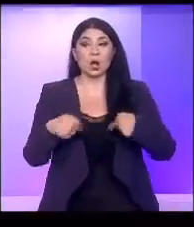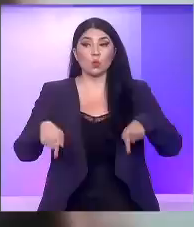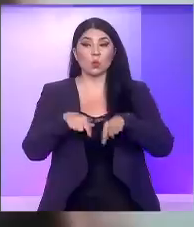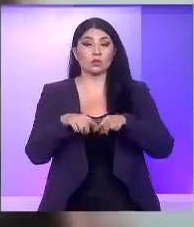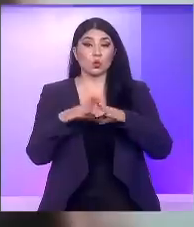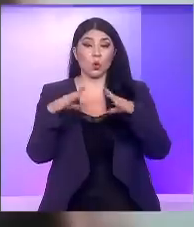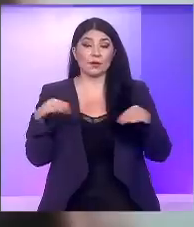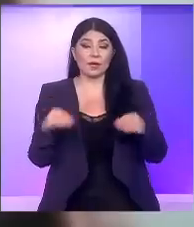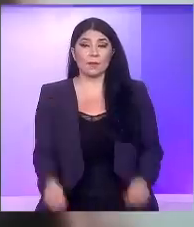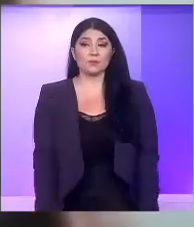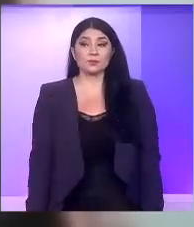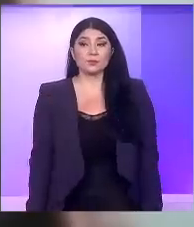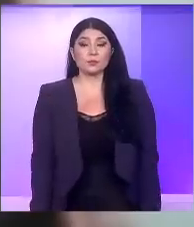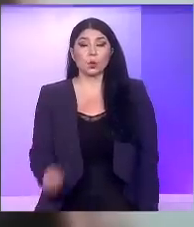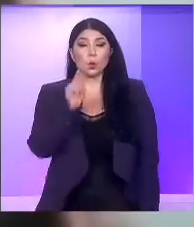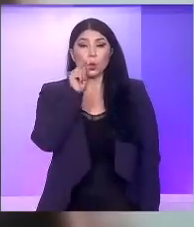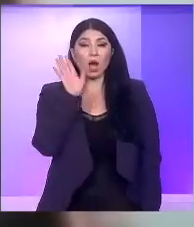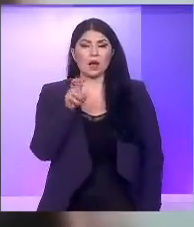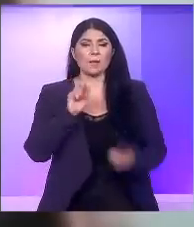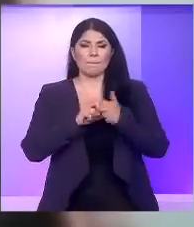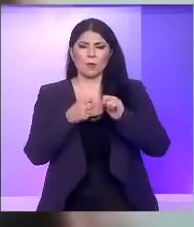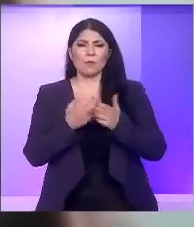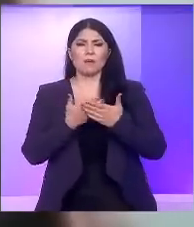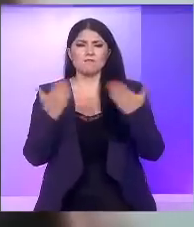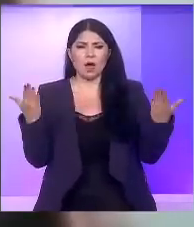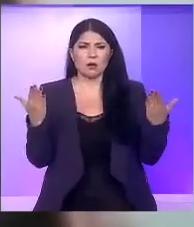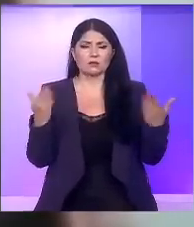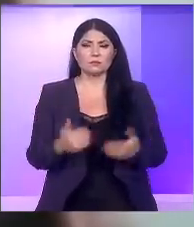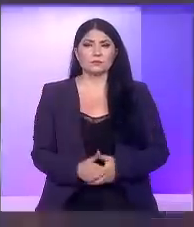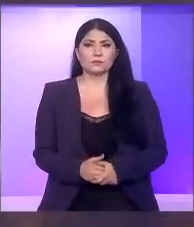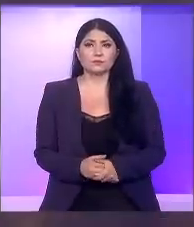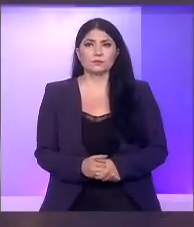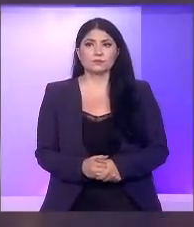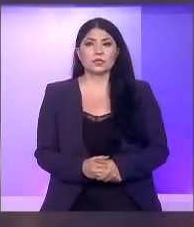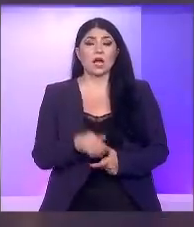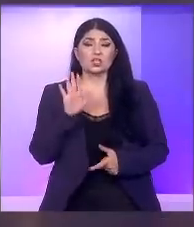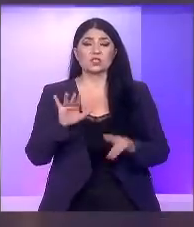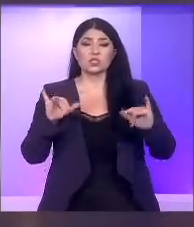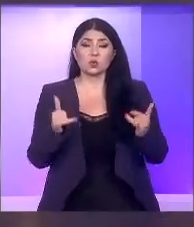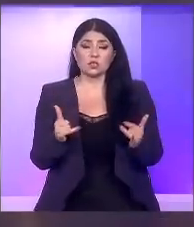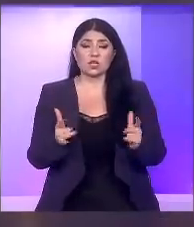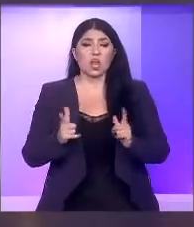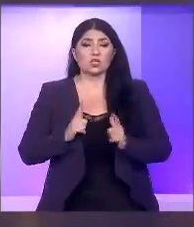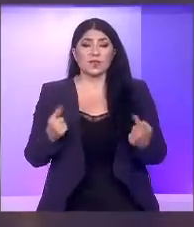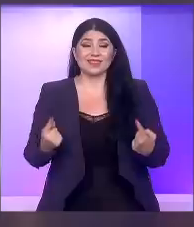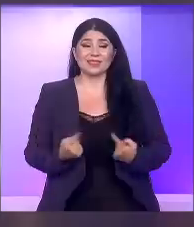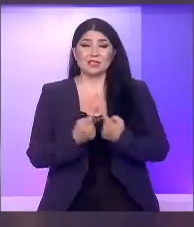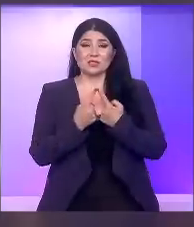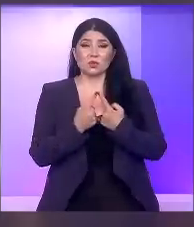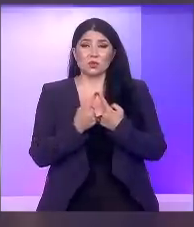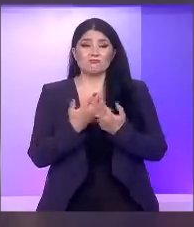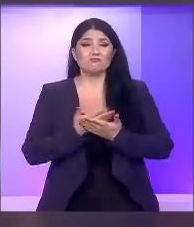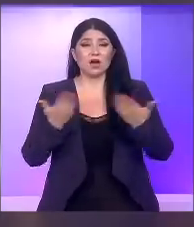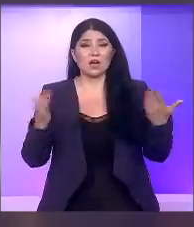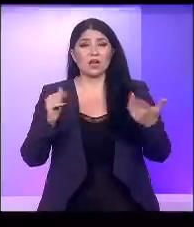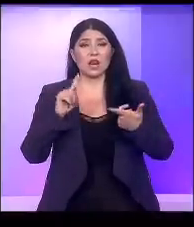noastră. Ucraina are probleme mari, mari de tot și în acest context ne așteptăm la tensiuni extrem de mari în ceea